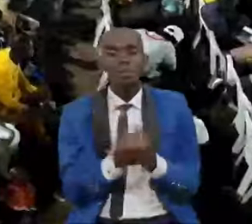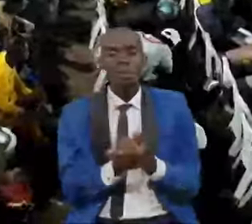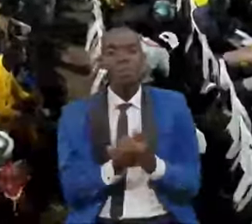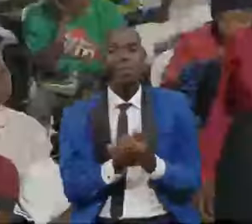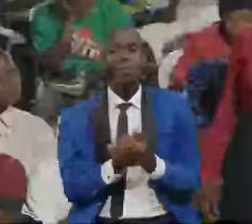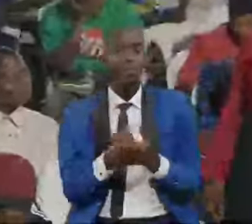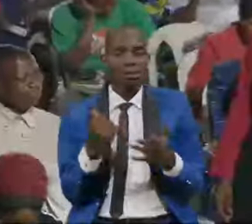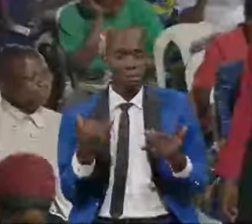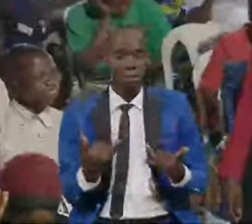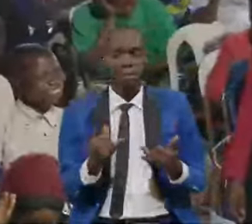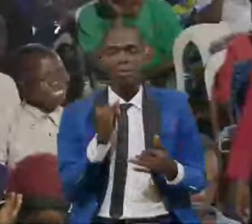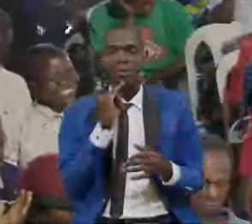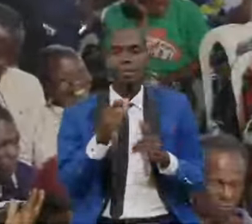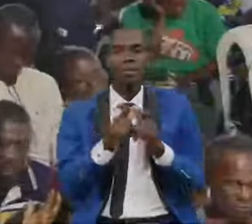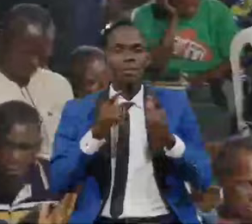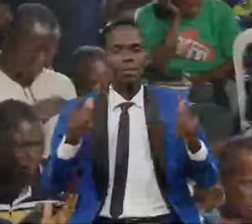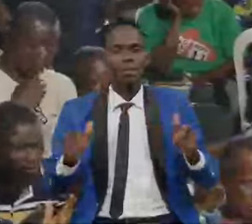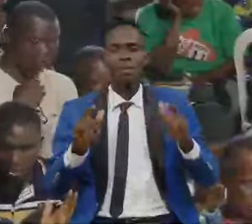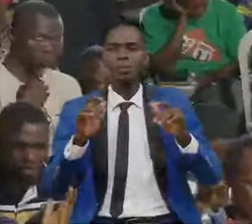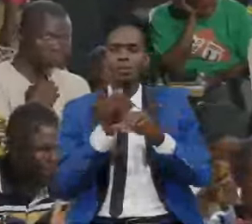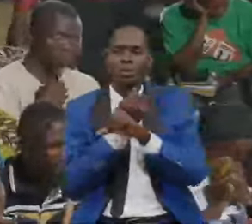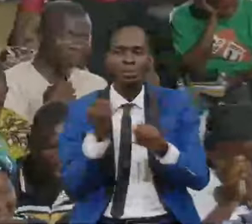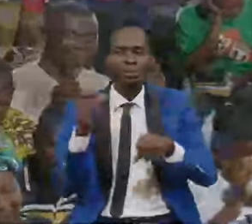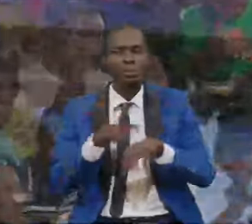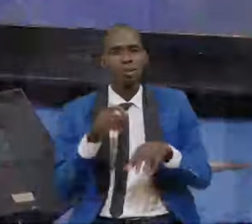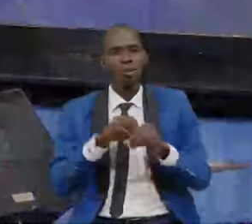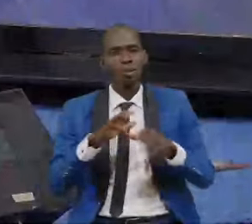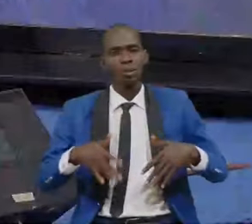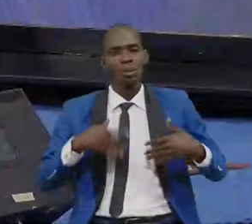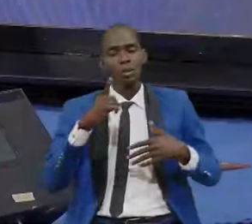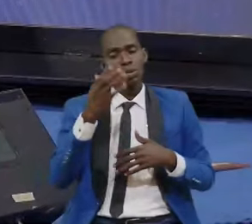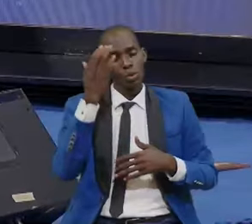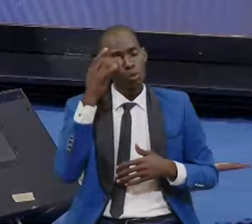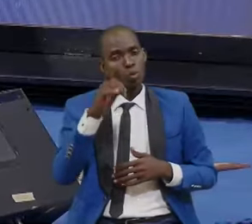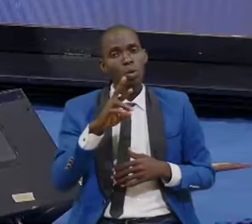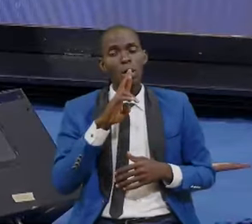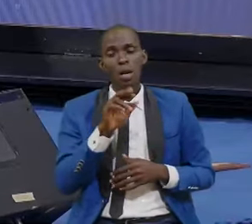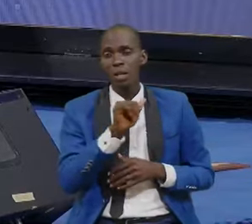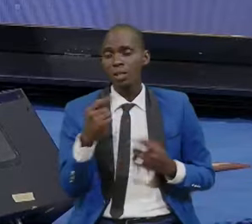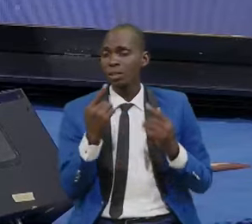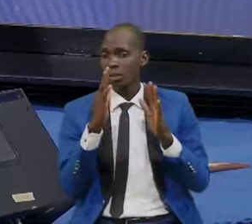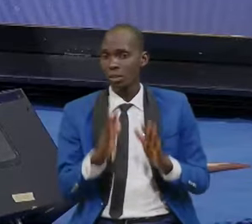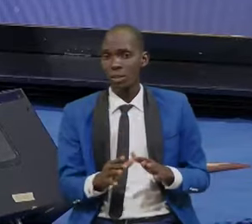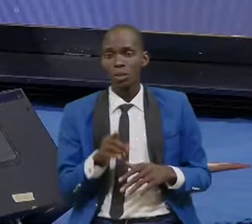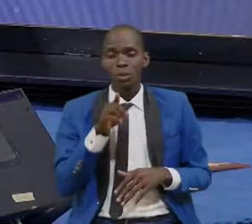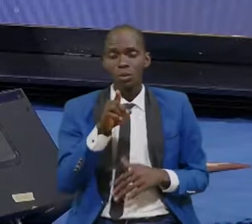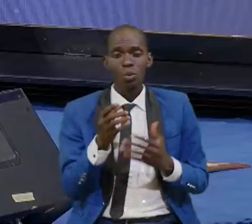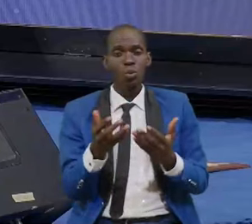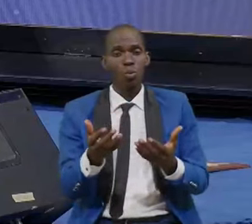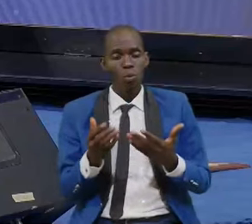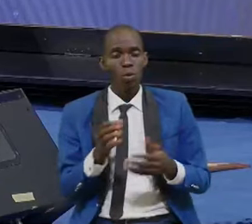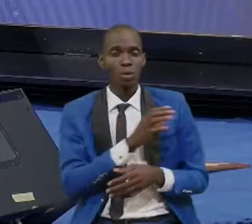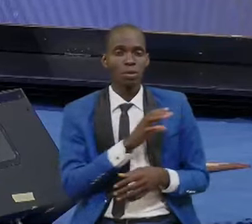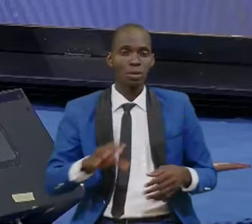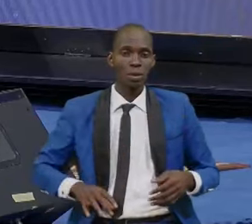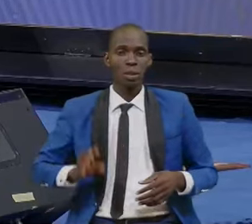Le grand miracle, le grand moment de salut dans ta vie. Et tu sais que tu es pécheur et tu veux que Christ, le